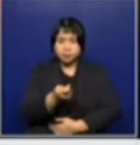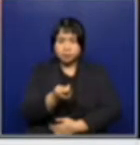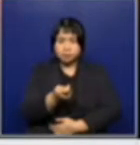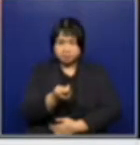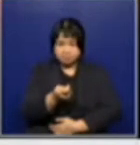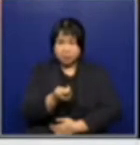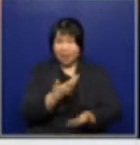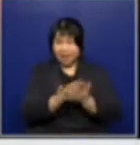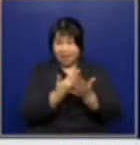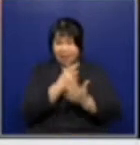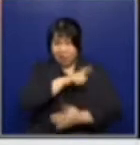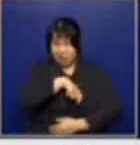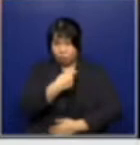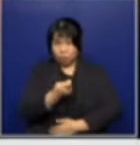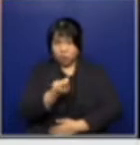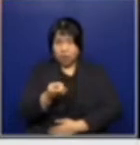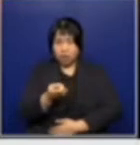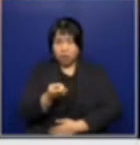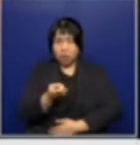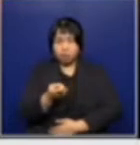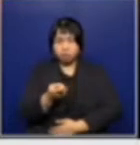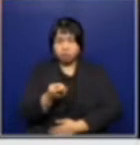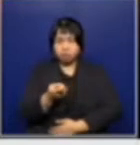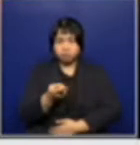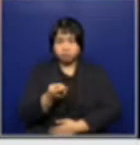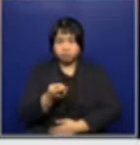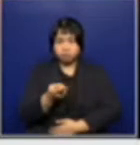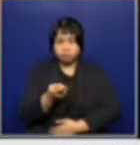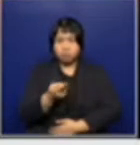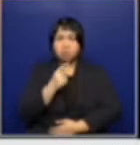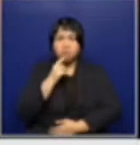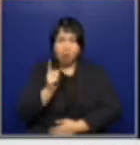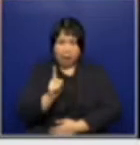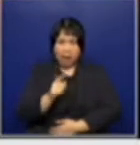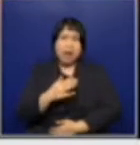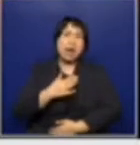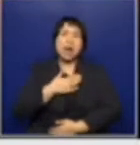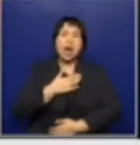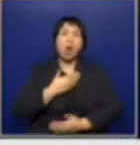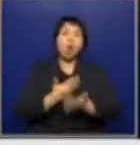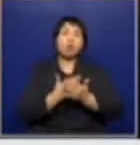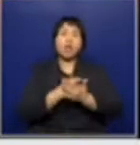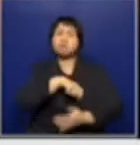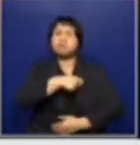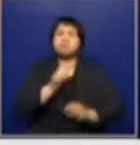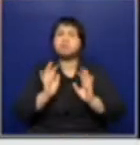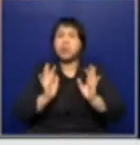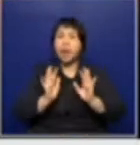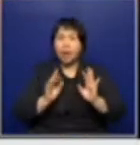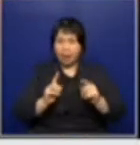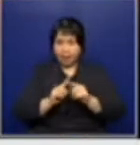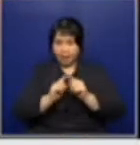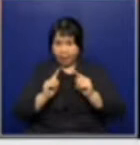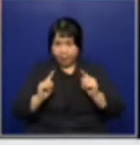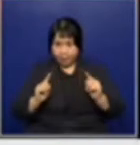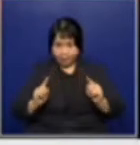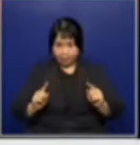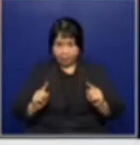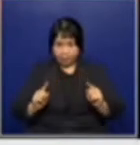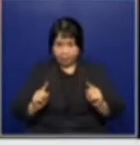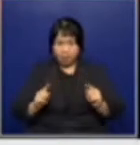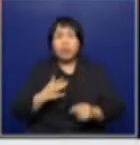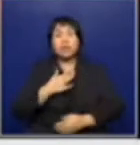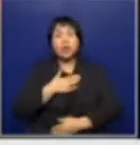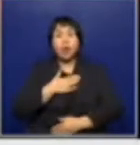สิ่งที่มันจะเกิดขึ้นบอกว่าเราจะไม่เสียค่าโง่แต่เราจ